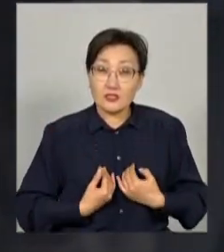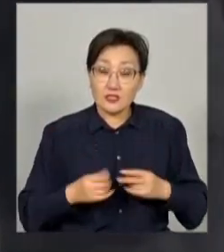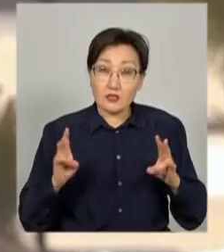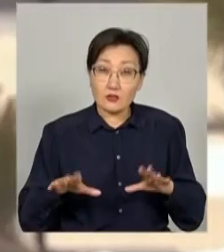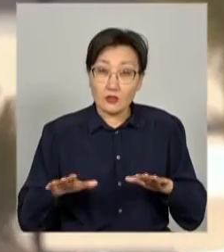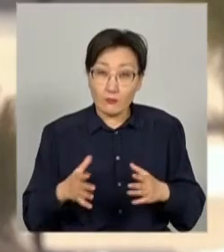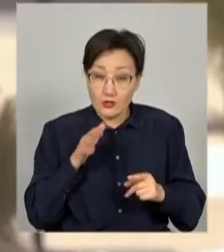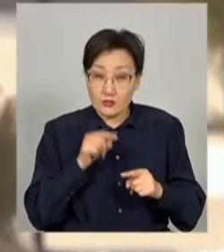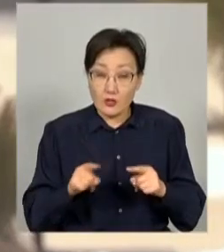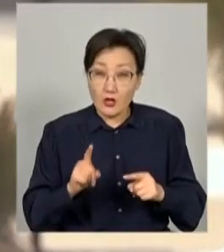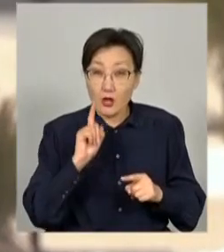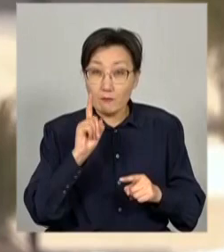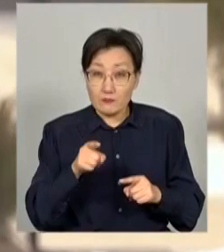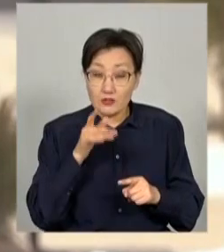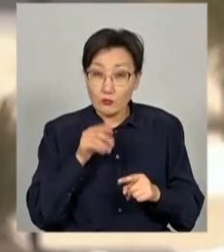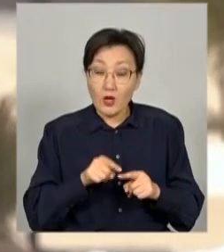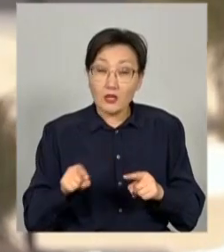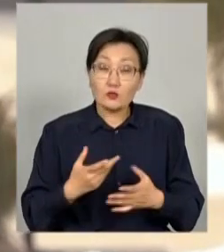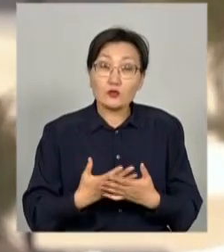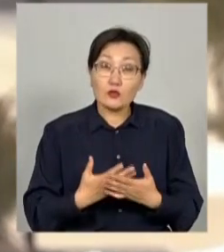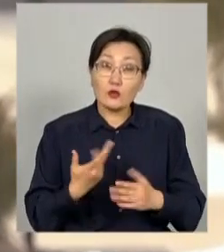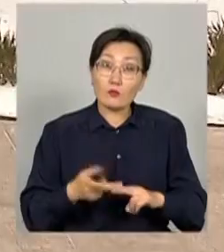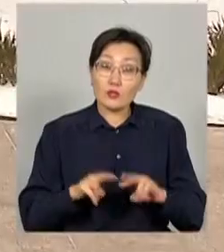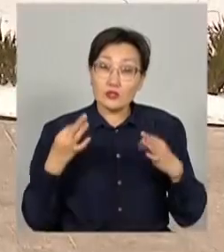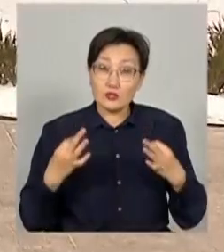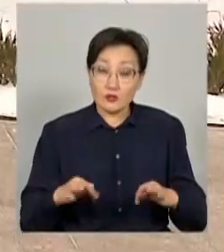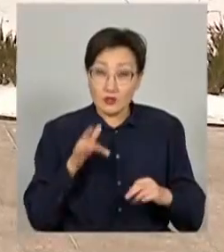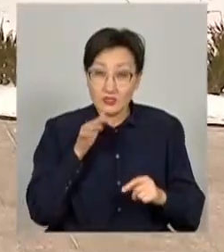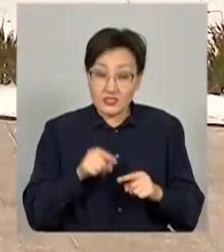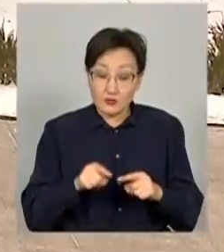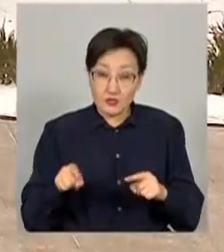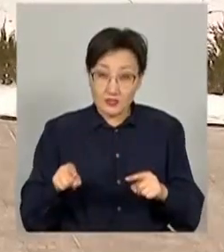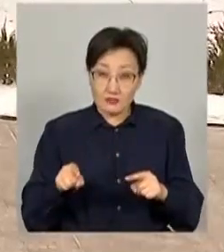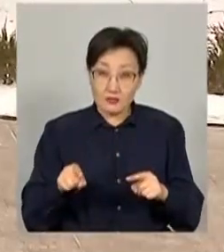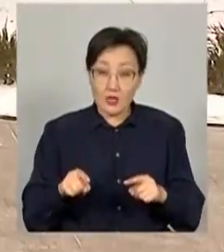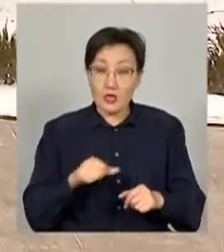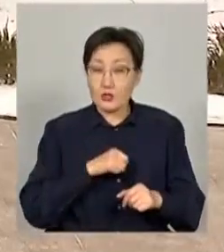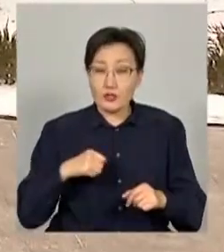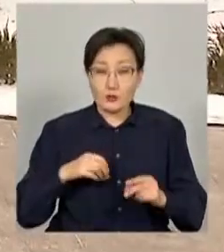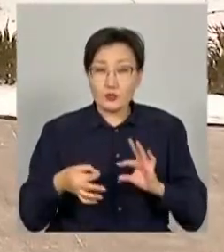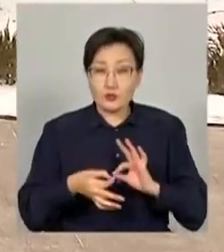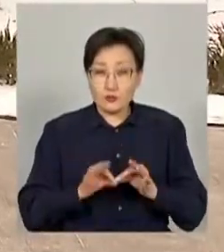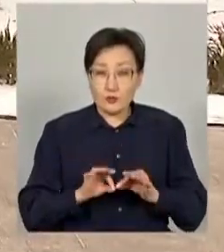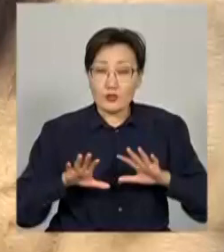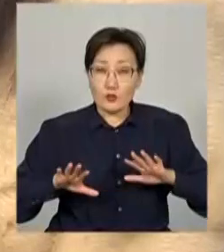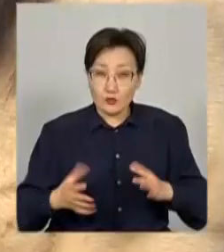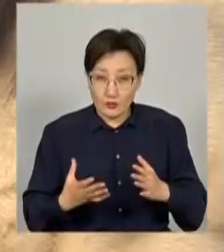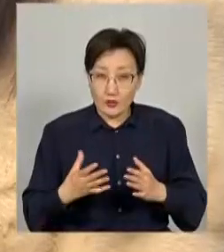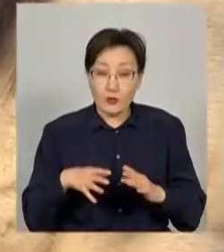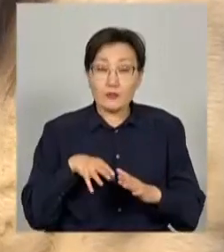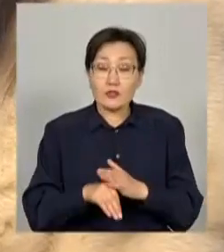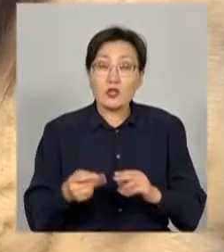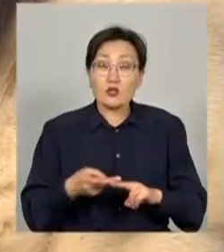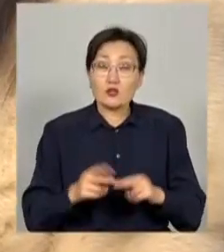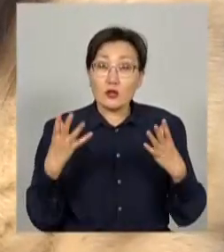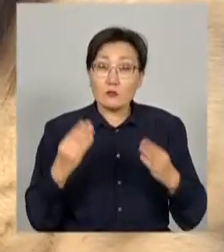бір жылға жоқ уақыт өтті. Бұл тәуелсіздік кезеңіндегі ең күрделі оқиғаның бірі. Сол